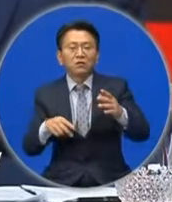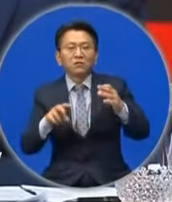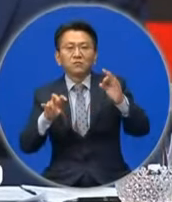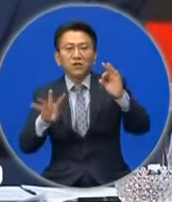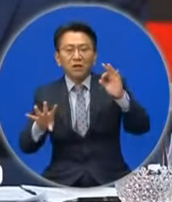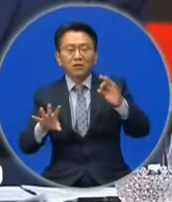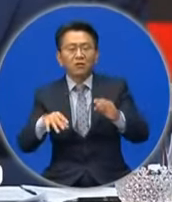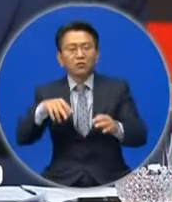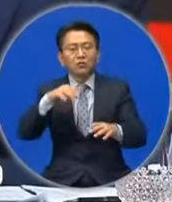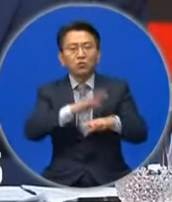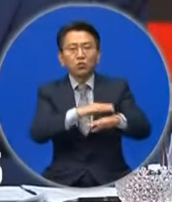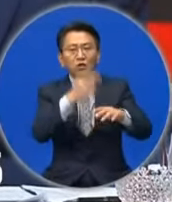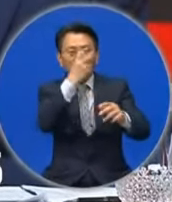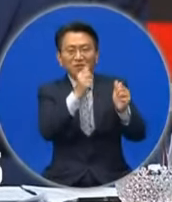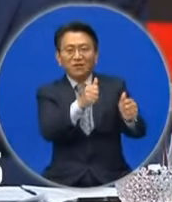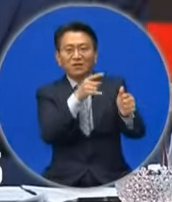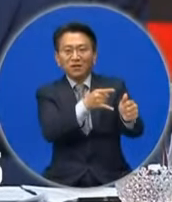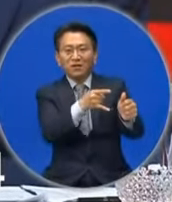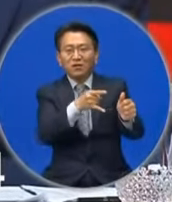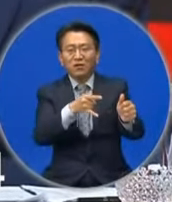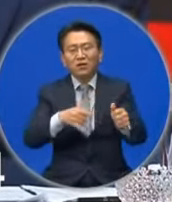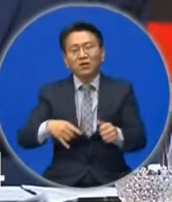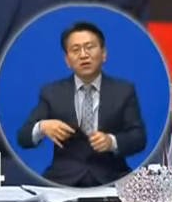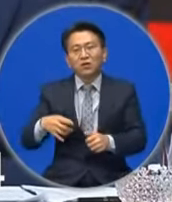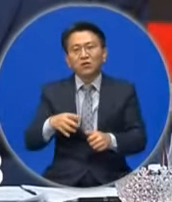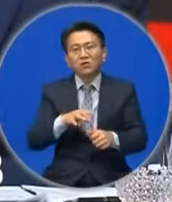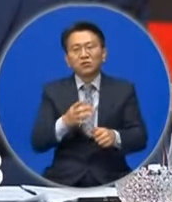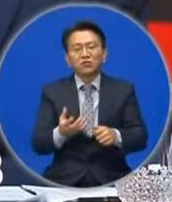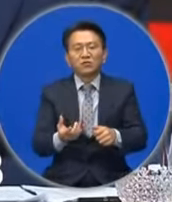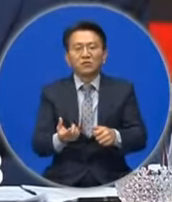구속영장을 청구합니다. 보통